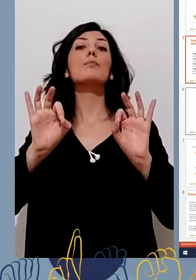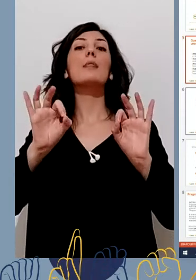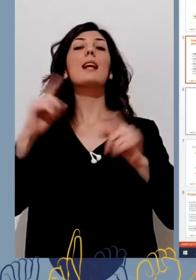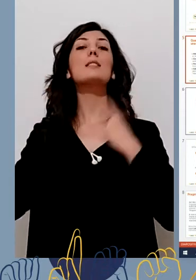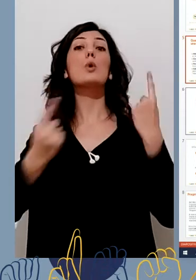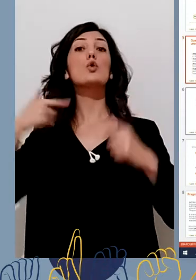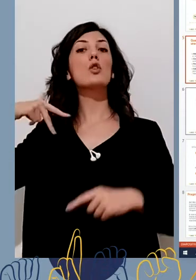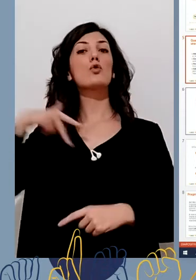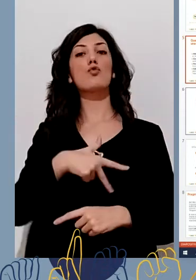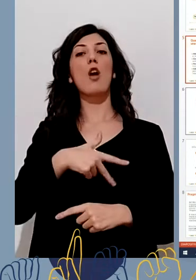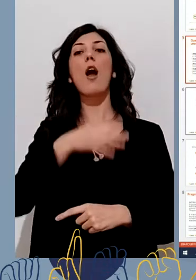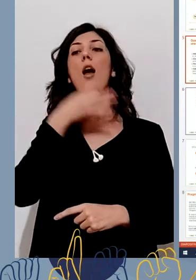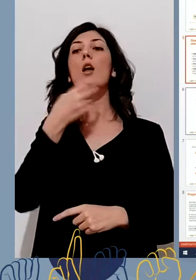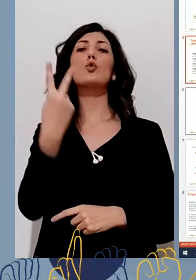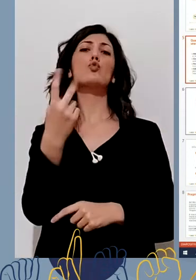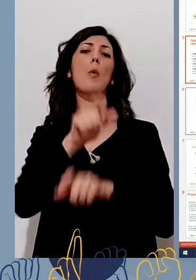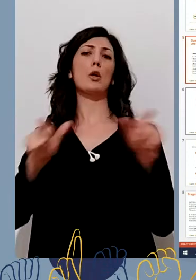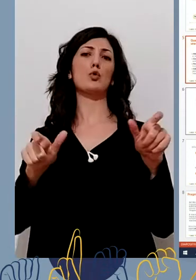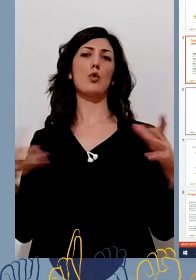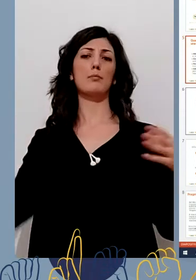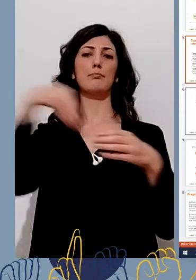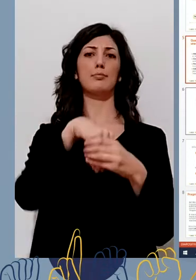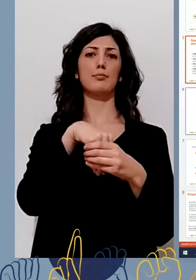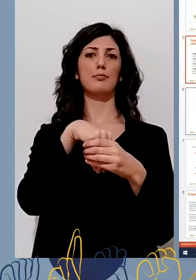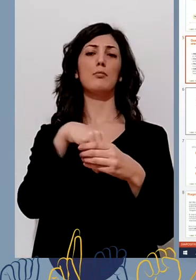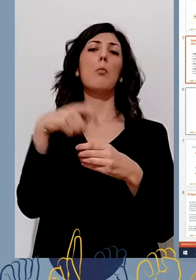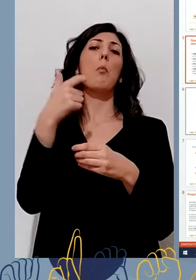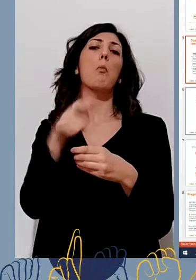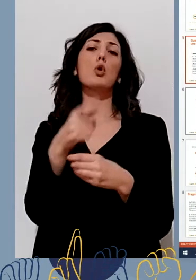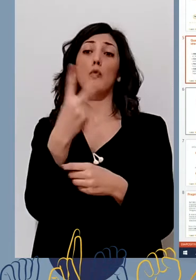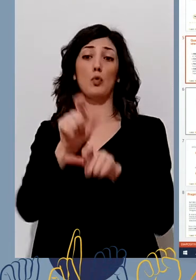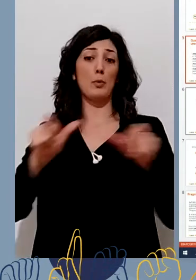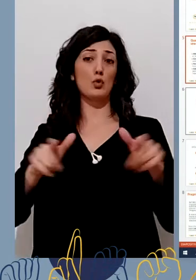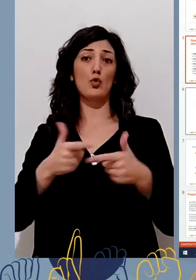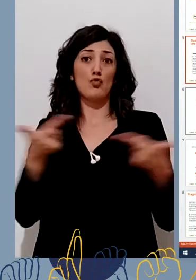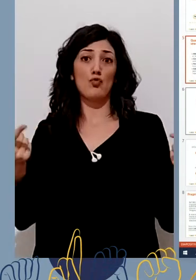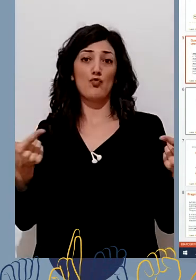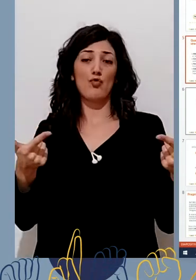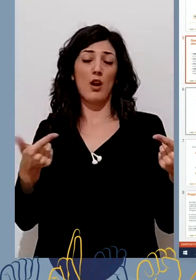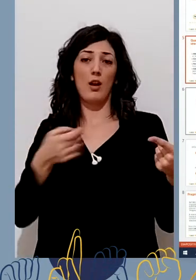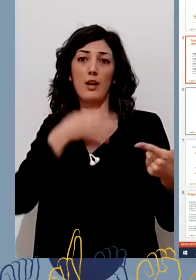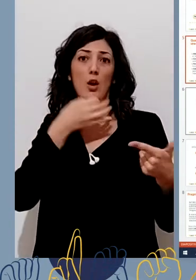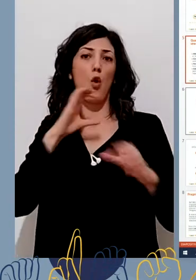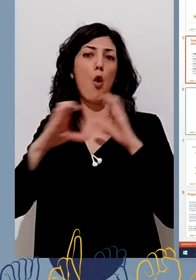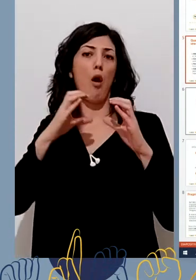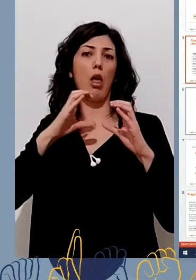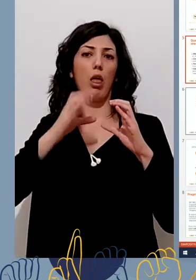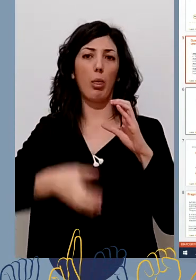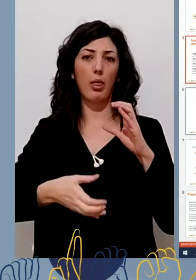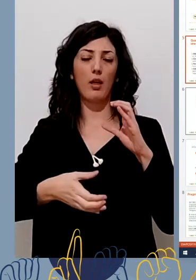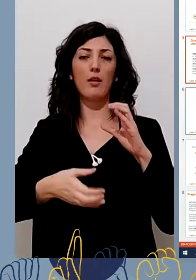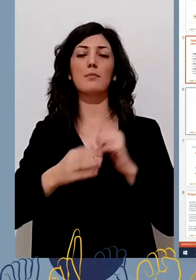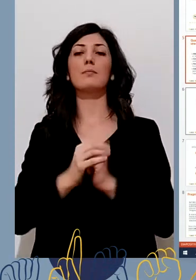due soggetti, altrimenti la comunicazione non è efficace se io non mi rivolgo a nessuno. Ed è un'azione, in quanto la comunicazione è